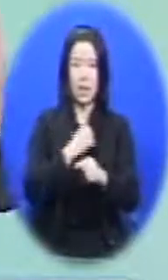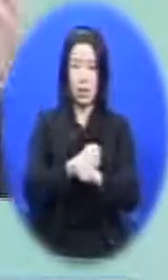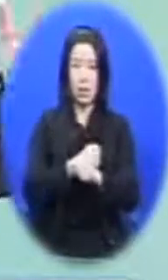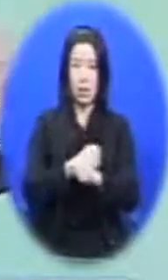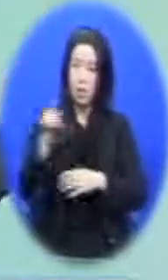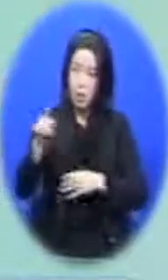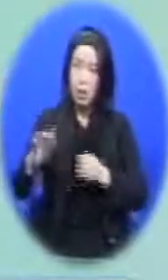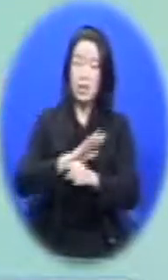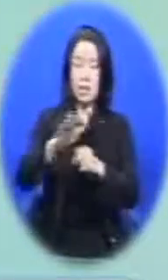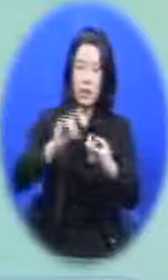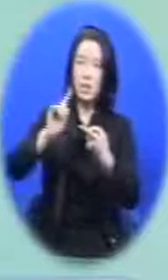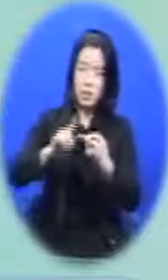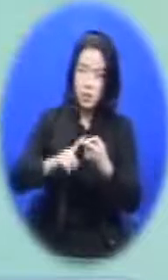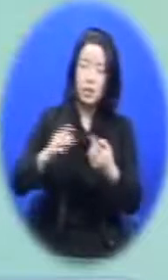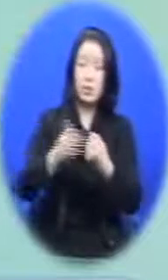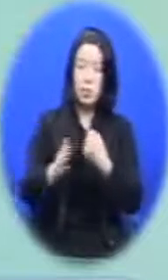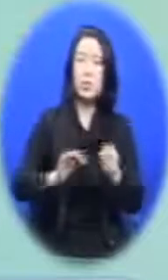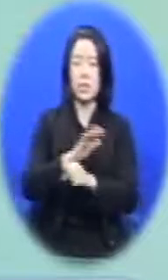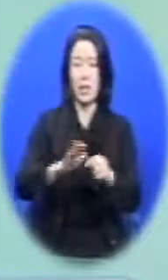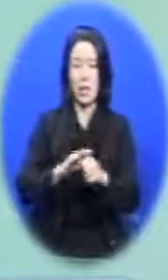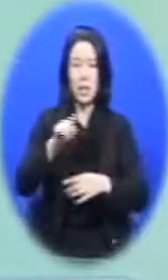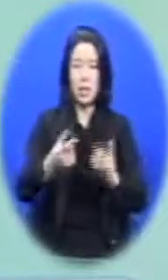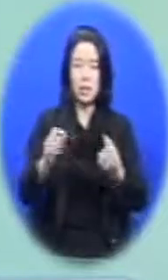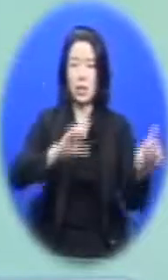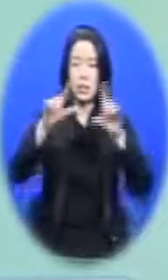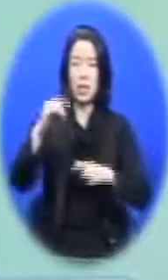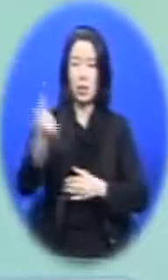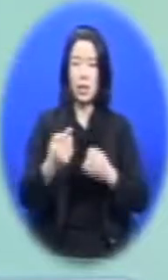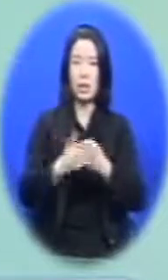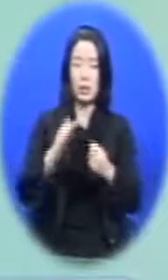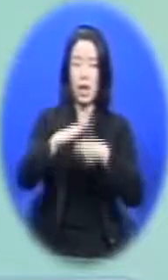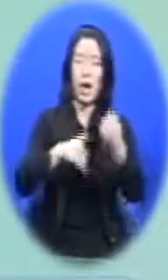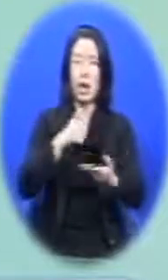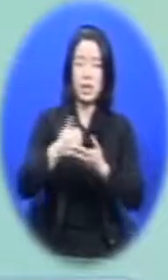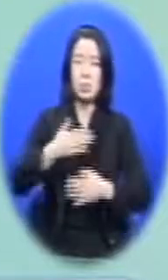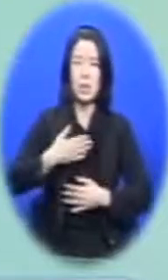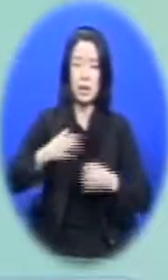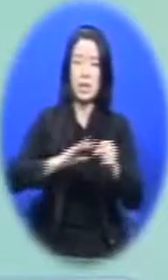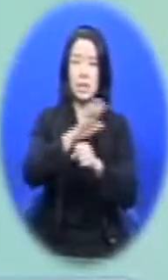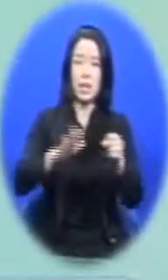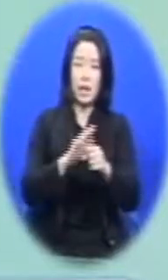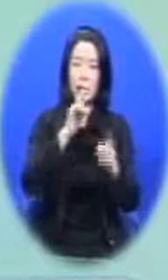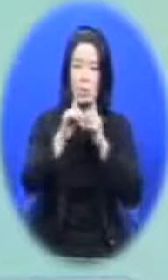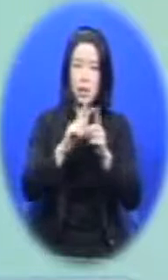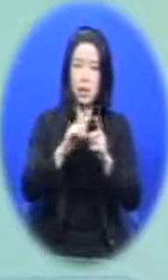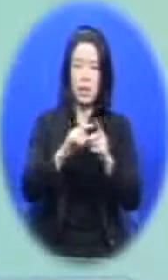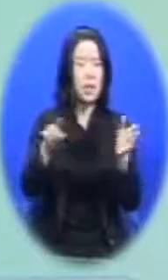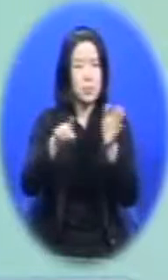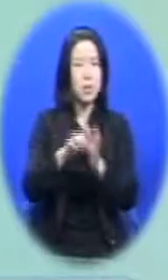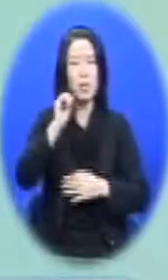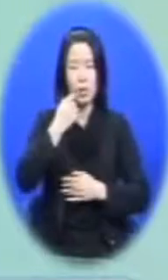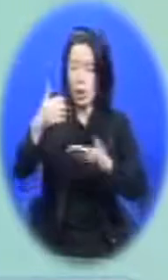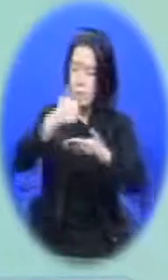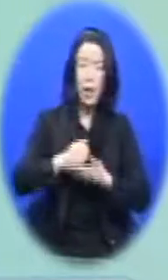사랑스러우니까 사랑하고 그렇게 살았기 때문에 하나님이 나를 사랑하신다는 게 좀처럼 안 믿어지는 거예요. 안